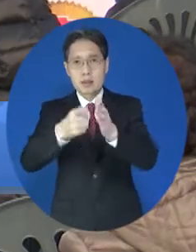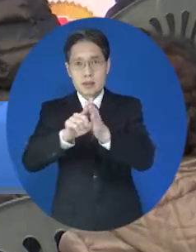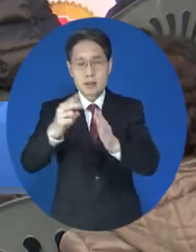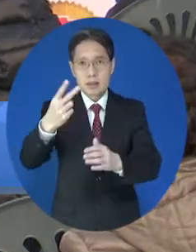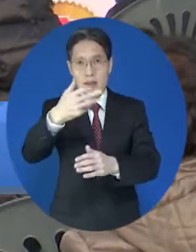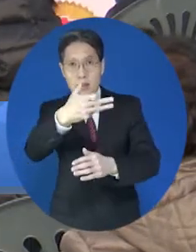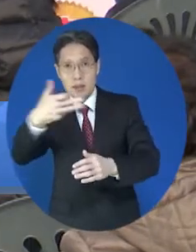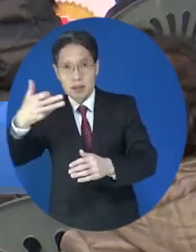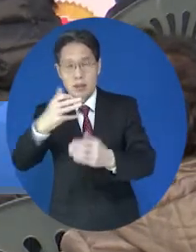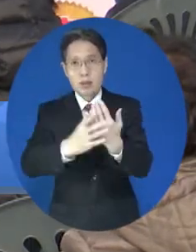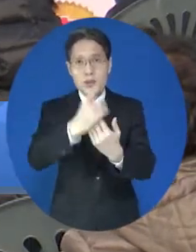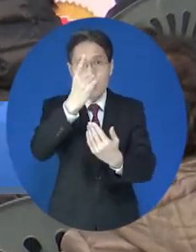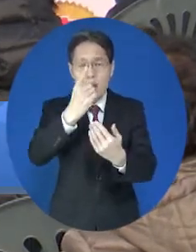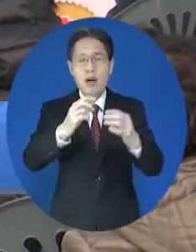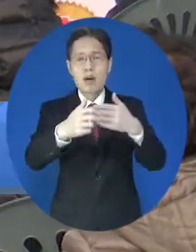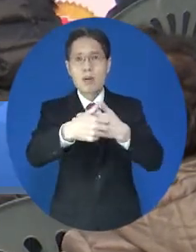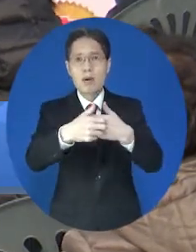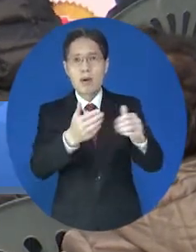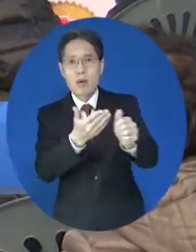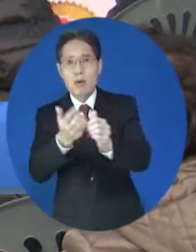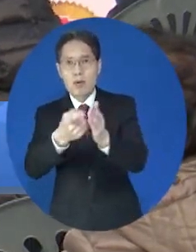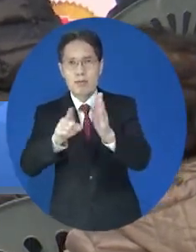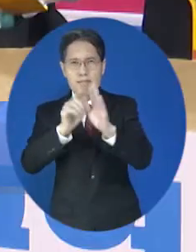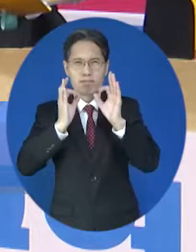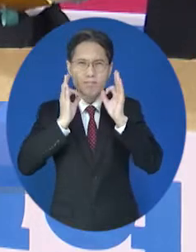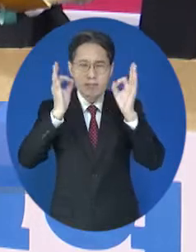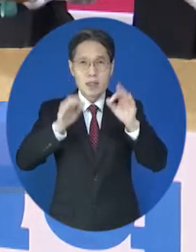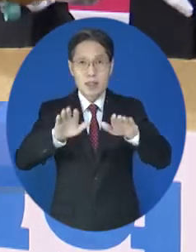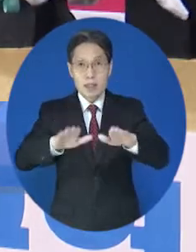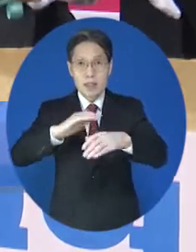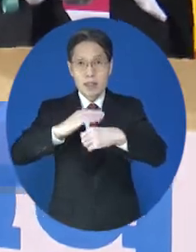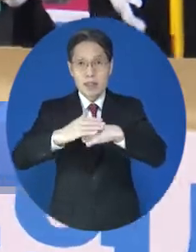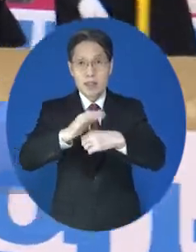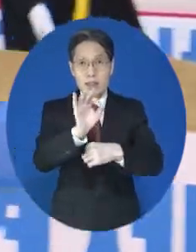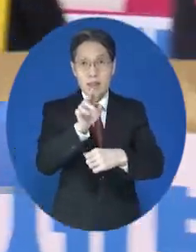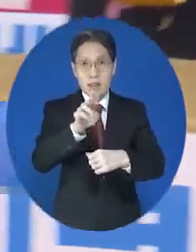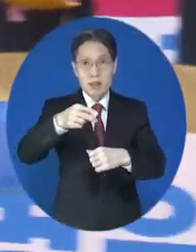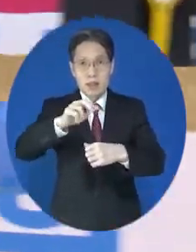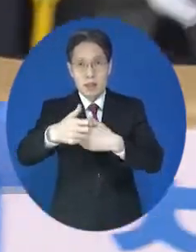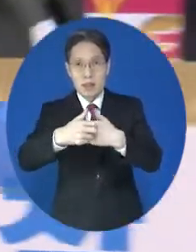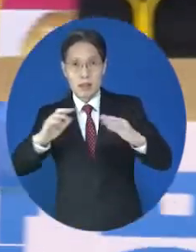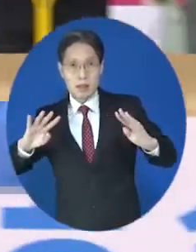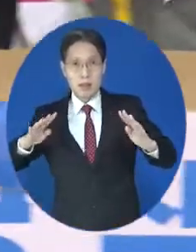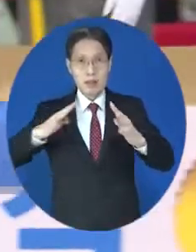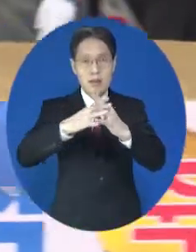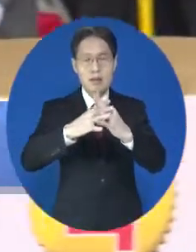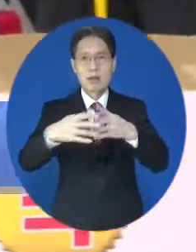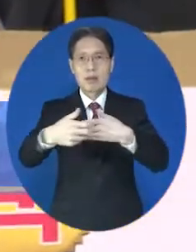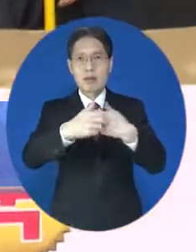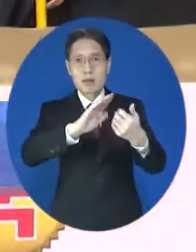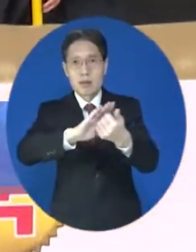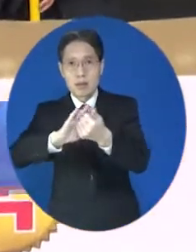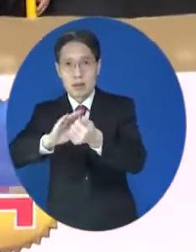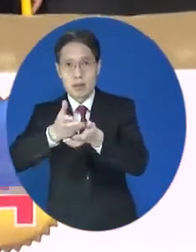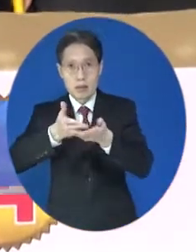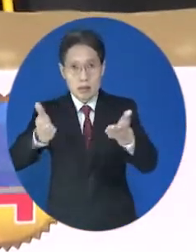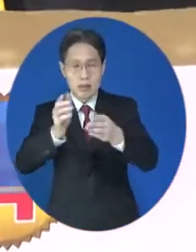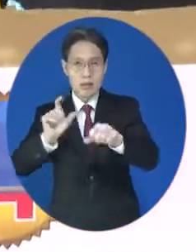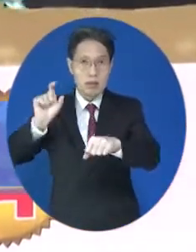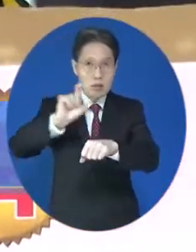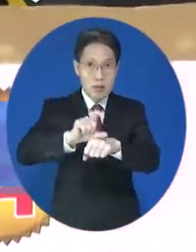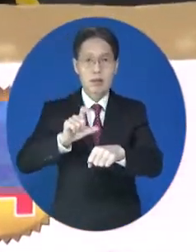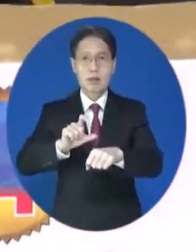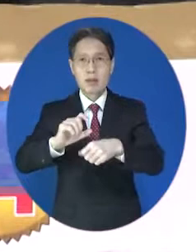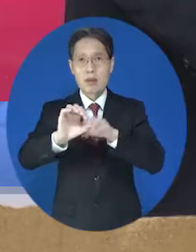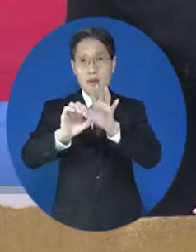종합병원 유치를 위해 노력해왔습니다 이번 대구 연세병원 건립으로 양질의 의료서비스를 제공하는 것은 물론